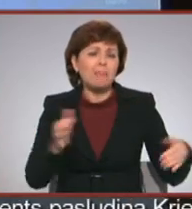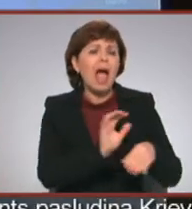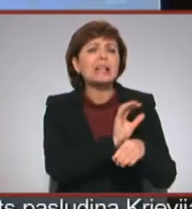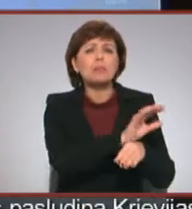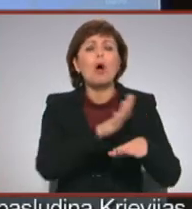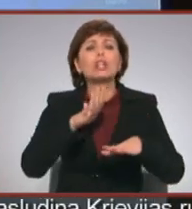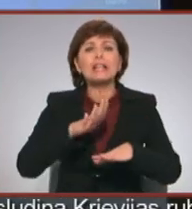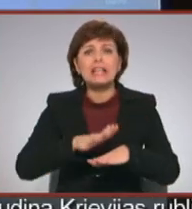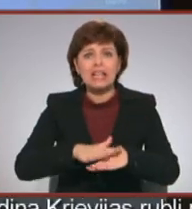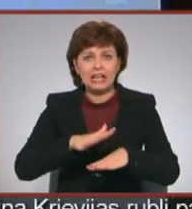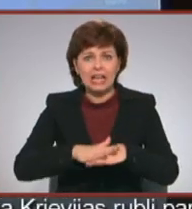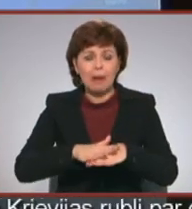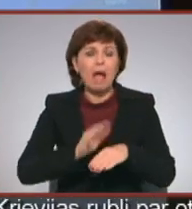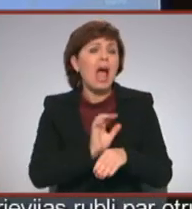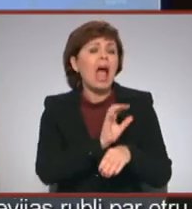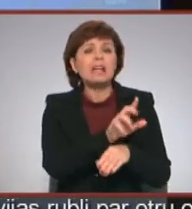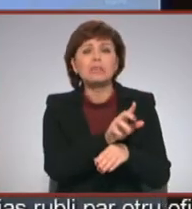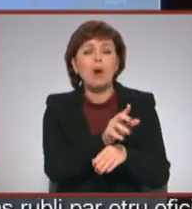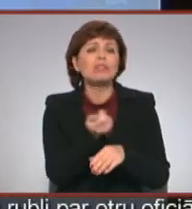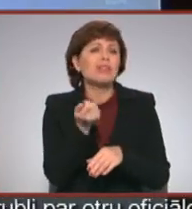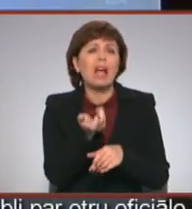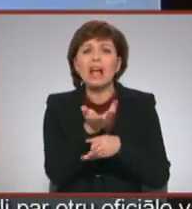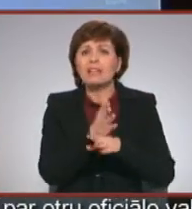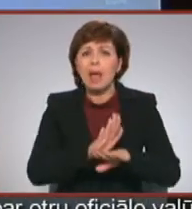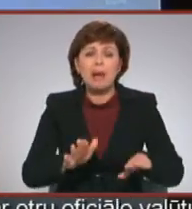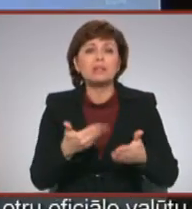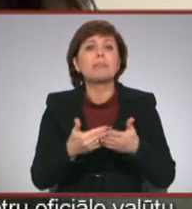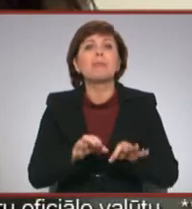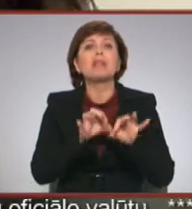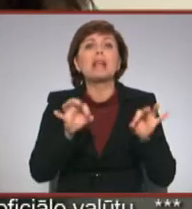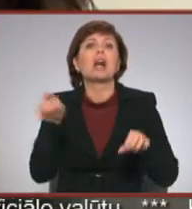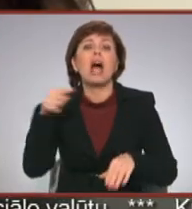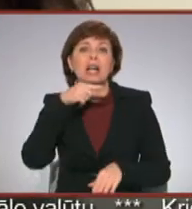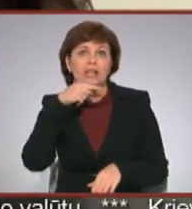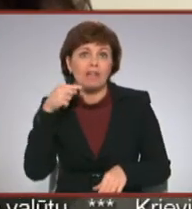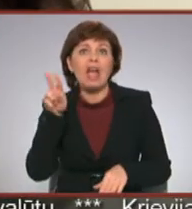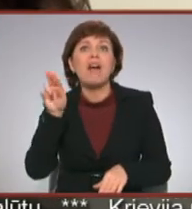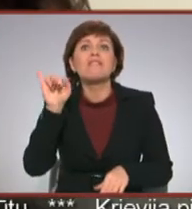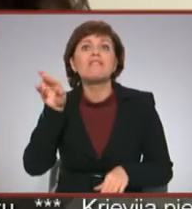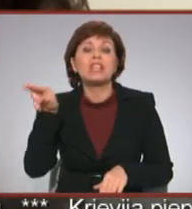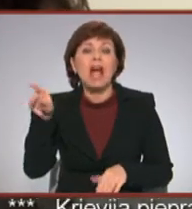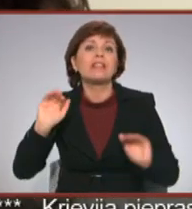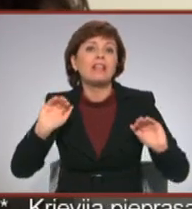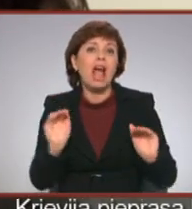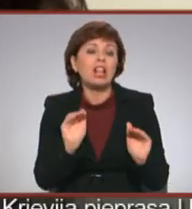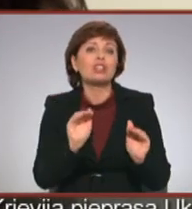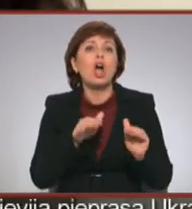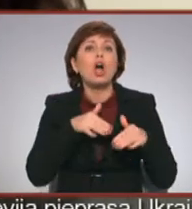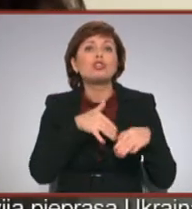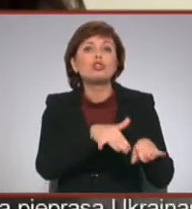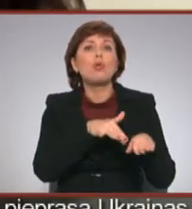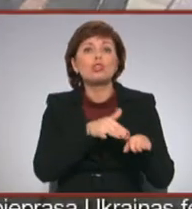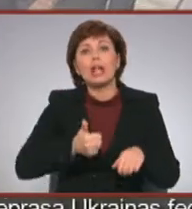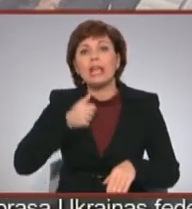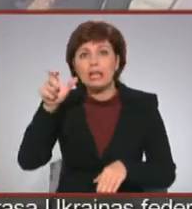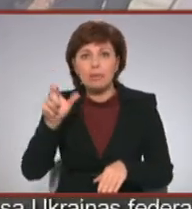jo eksports nebeidzas un nesākas tikai, piemēram, Krievijā. Vinete ir neliela šūšanas uzņēmuma īpašniece, kas tikko atgriezusies